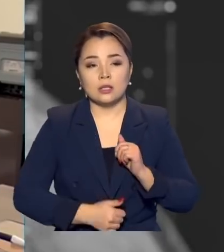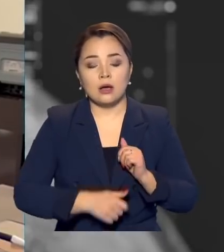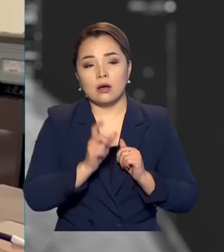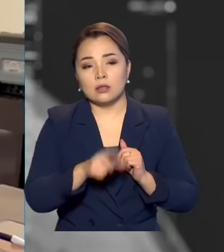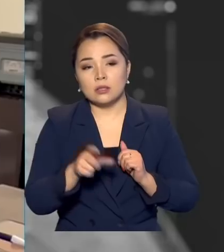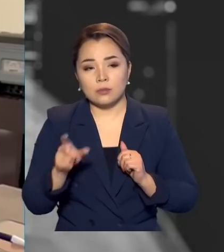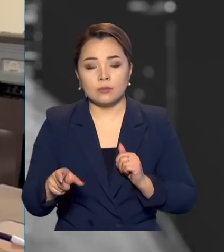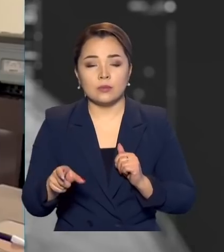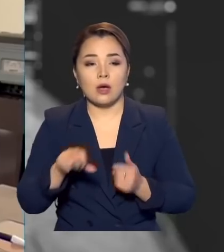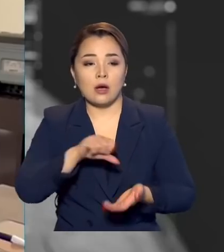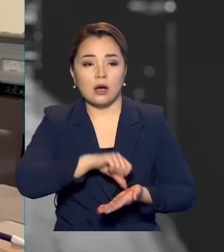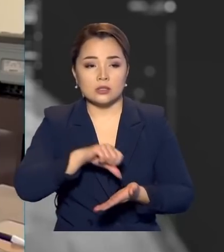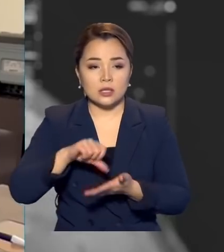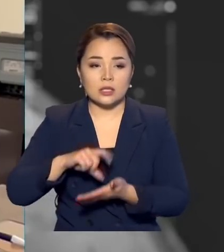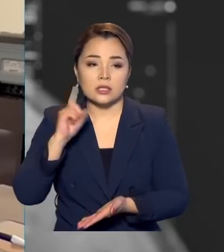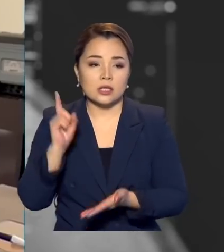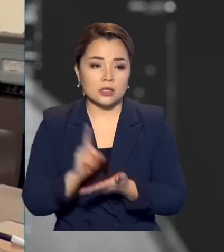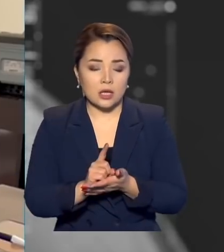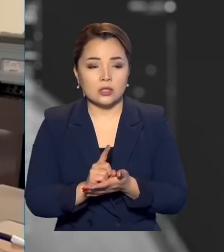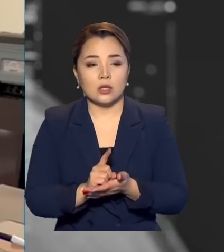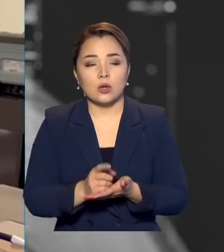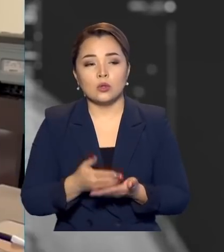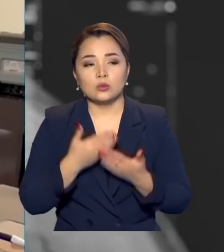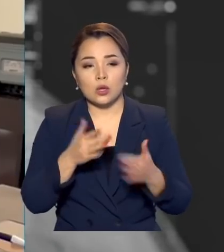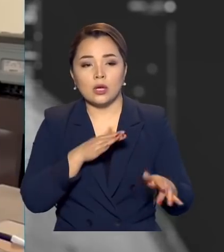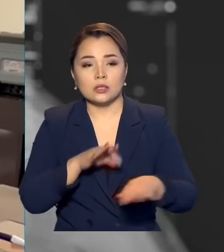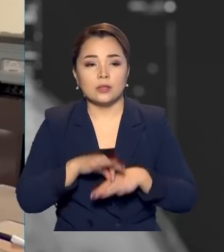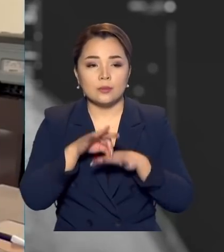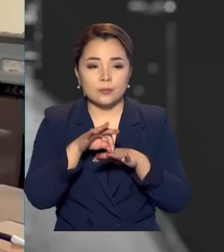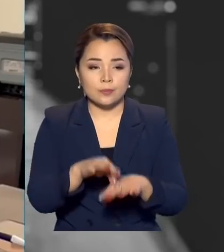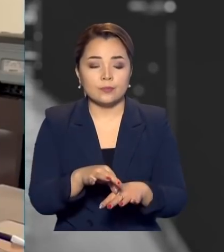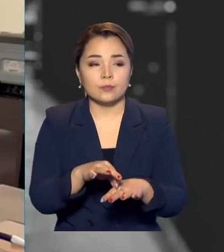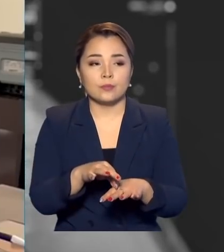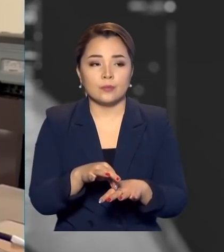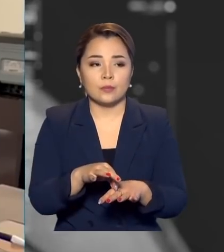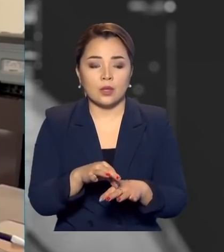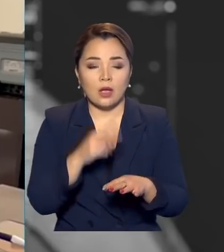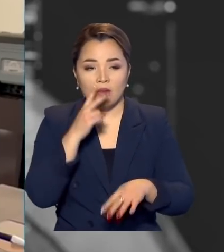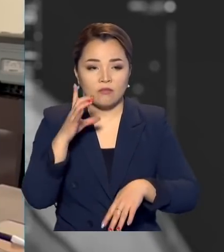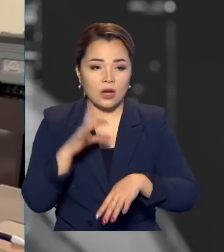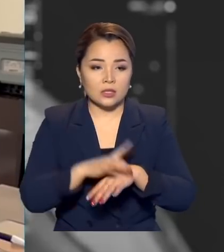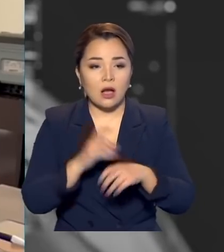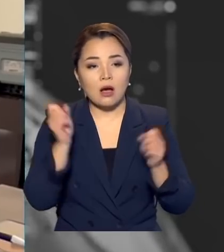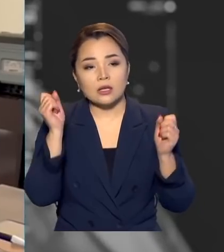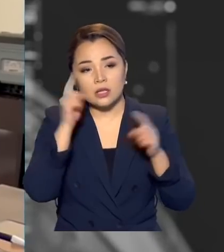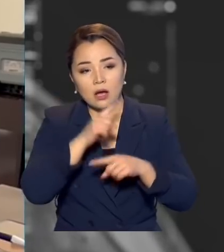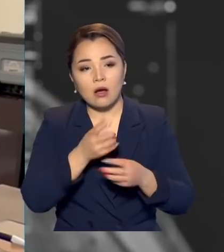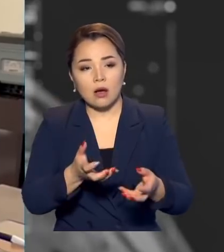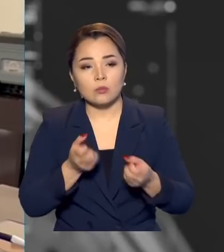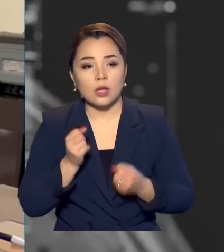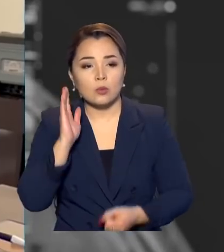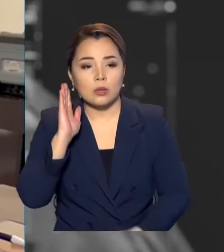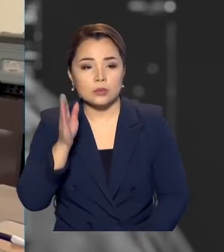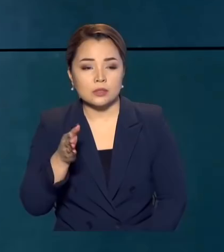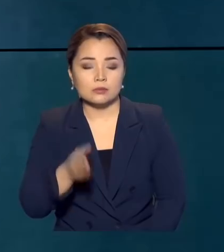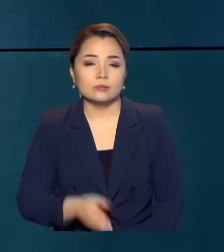субъектілеріне қатысты тиісті ден қою шараларын фактілері анықталған жағдайда қабылдайтын болады.